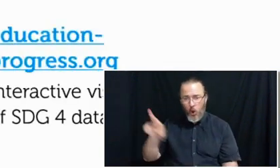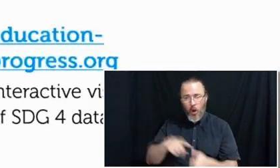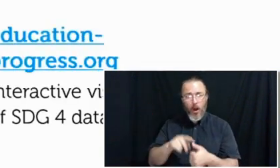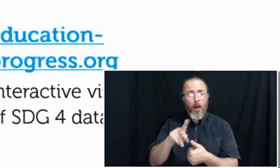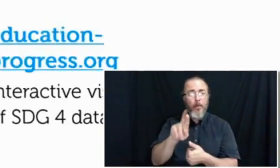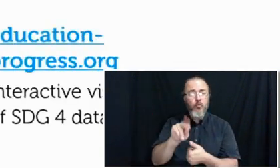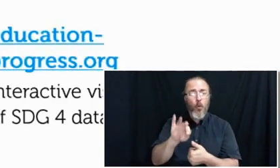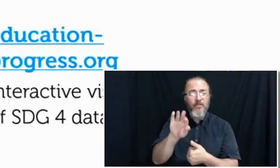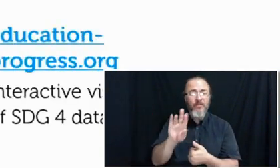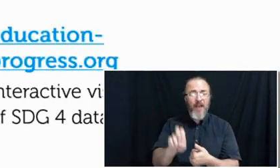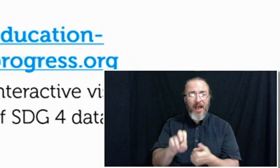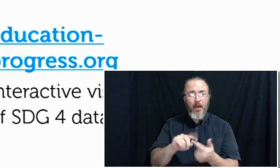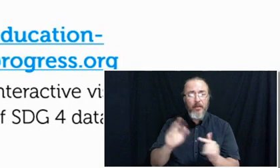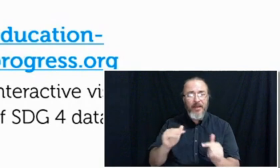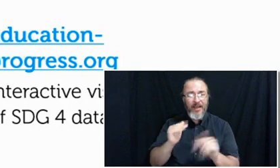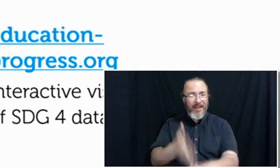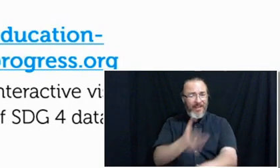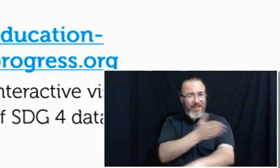Peer.